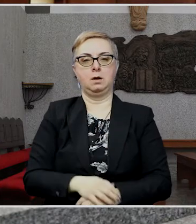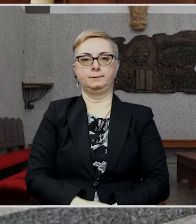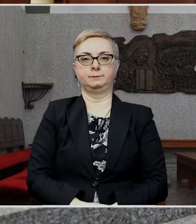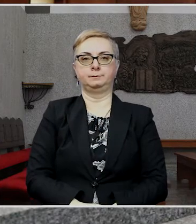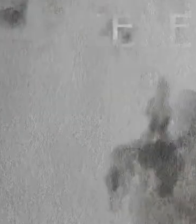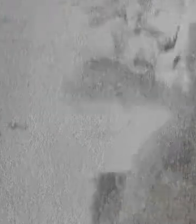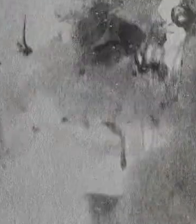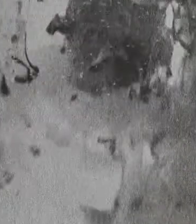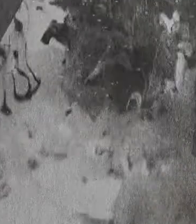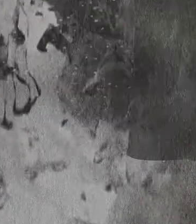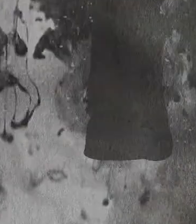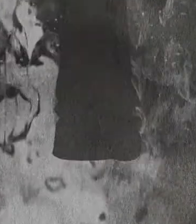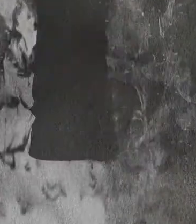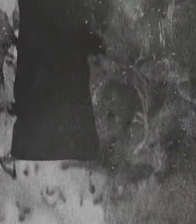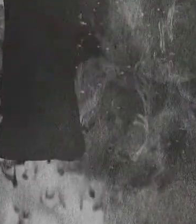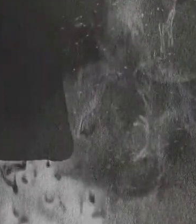o